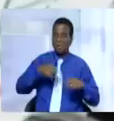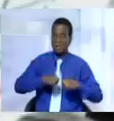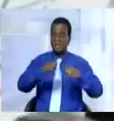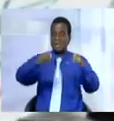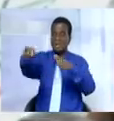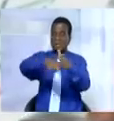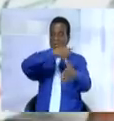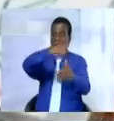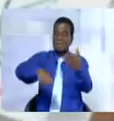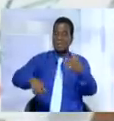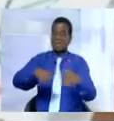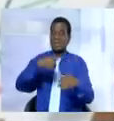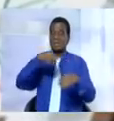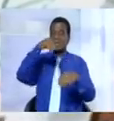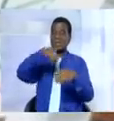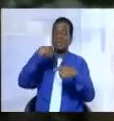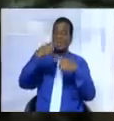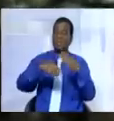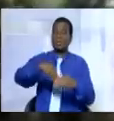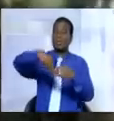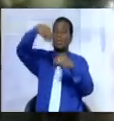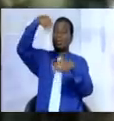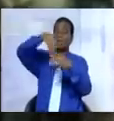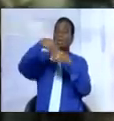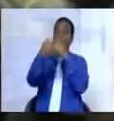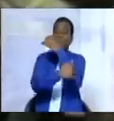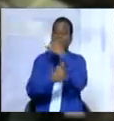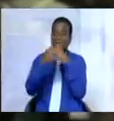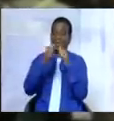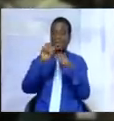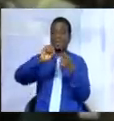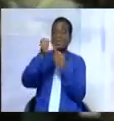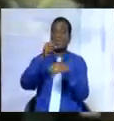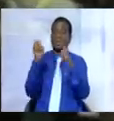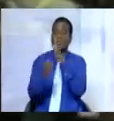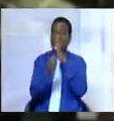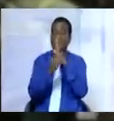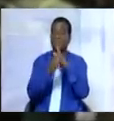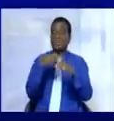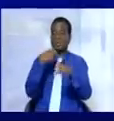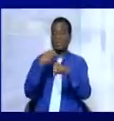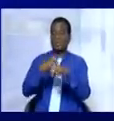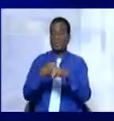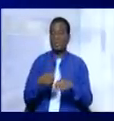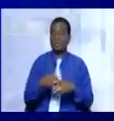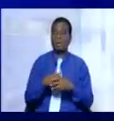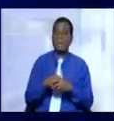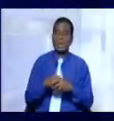d'enrayer la contestation qui monte dans le pays en raison d'une situation économique de plus en plus difficile.